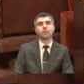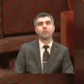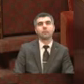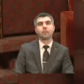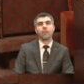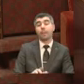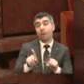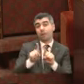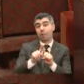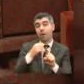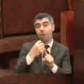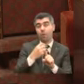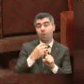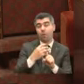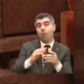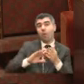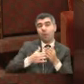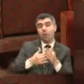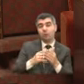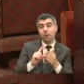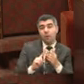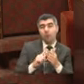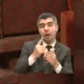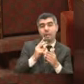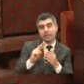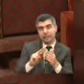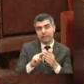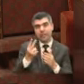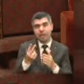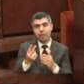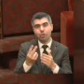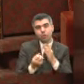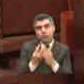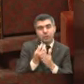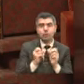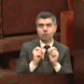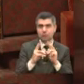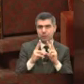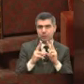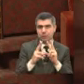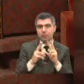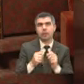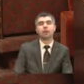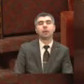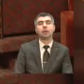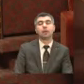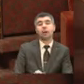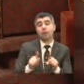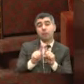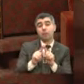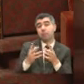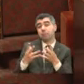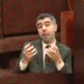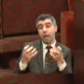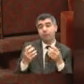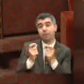بالضرورة غنوقفوا عند هذيك البدالات وما نديروش بدالات أخرى، وإنما هذه البدالات باش نديروها تتخضع لواحد العدد ديال الدراسات